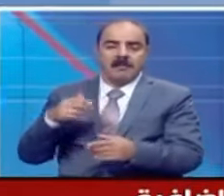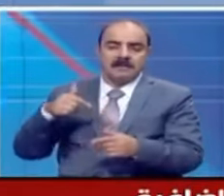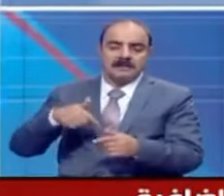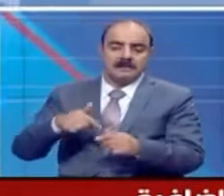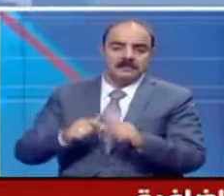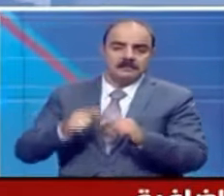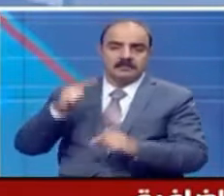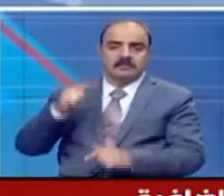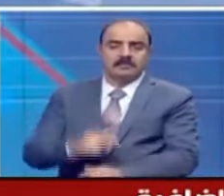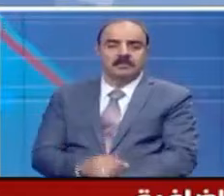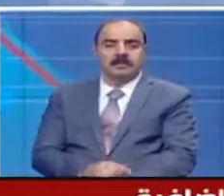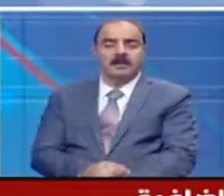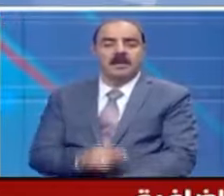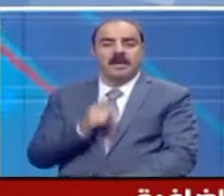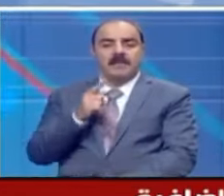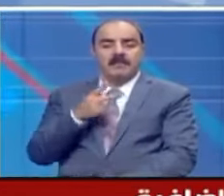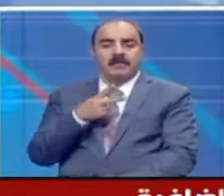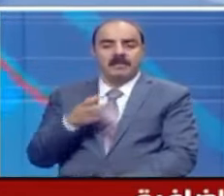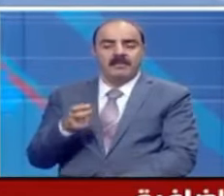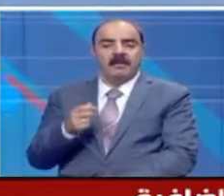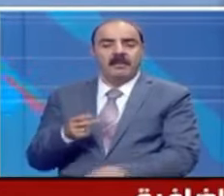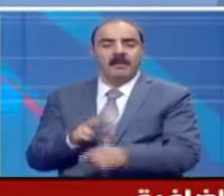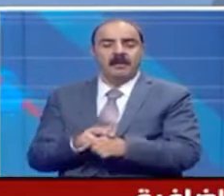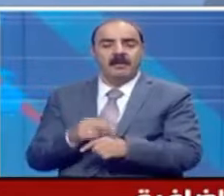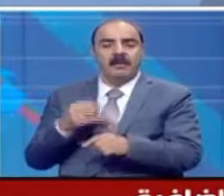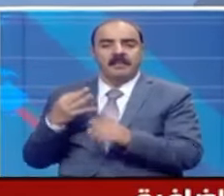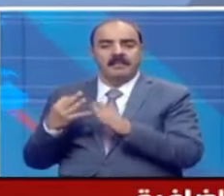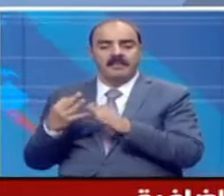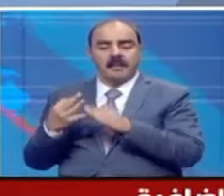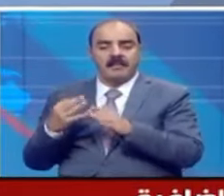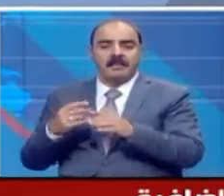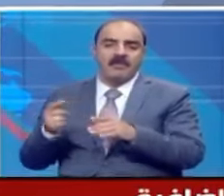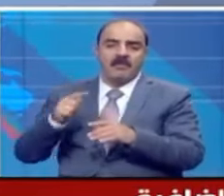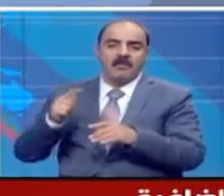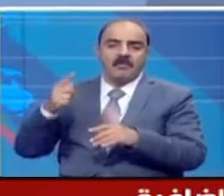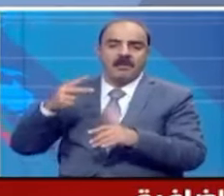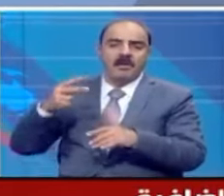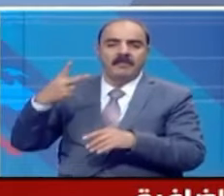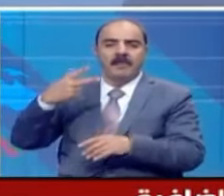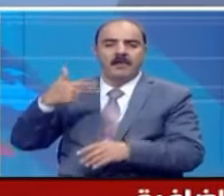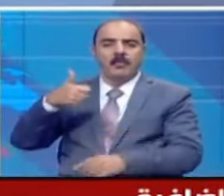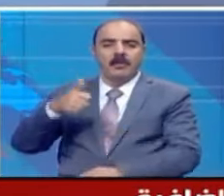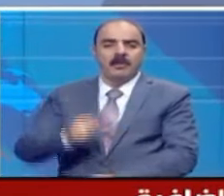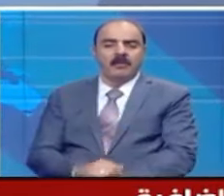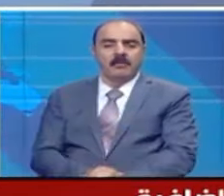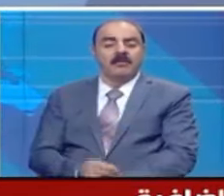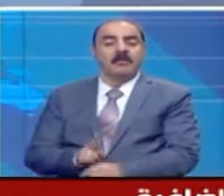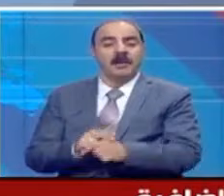إلى الرابعة، و1100 جنيه للدرجات من الثالثة إلى الأولى، و1200